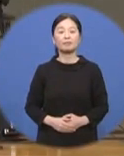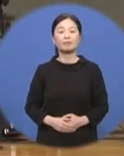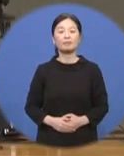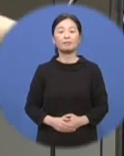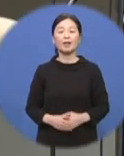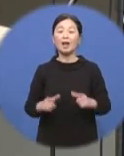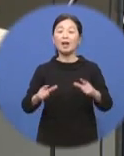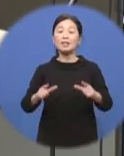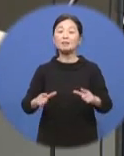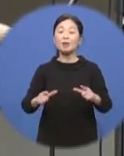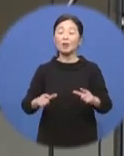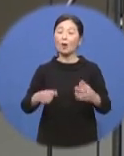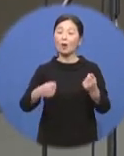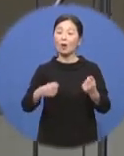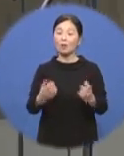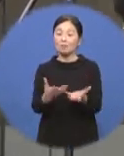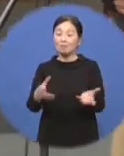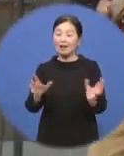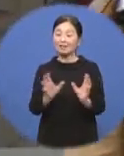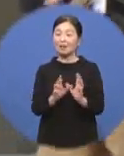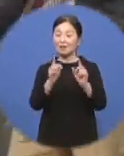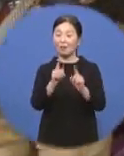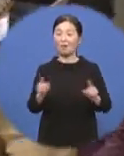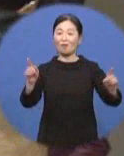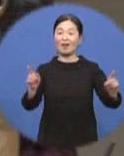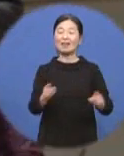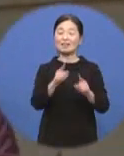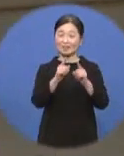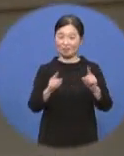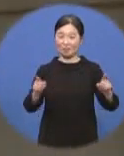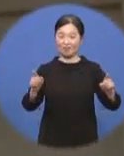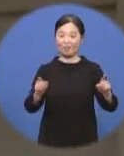地元バンドの演奏で始まったフェスタ、